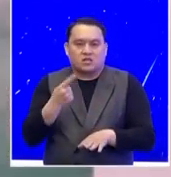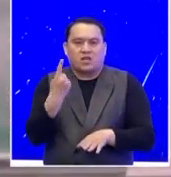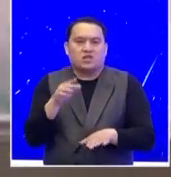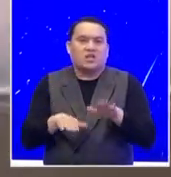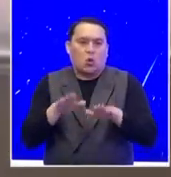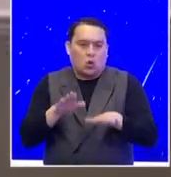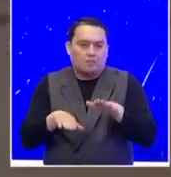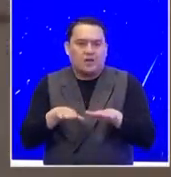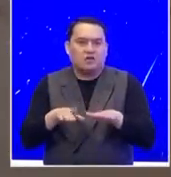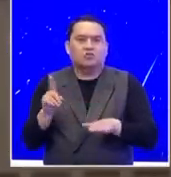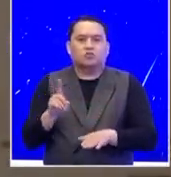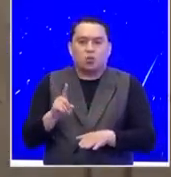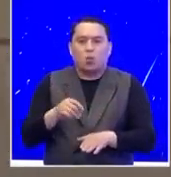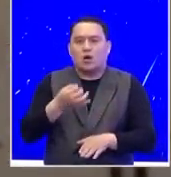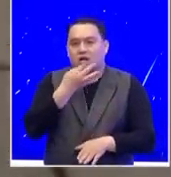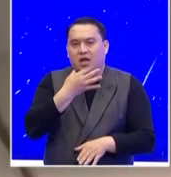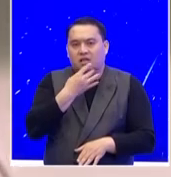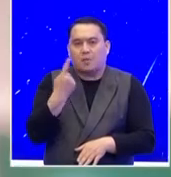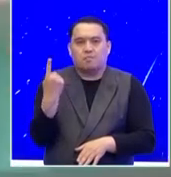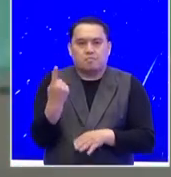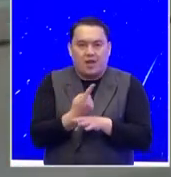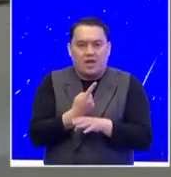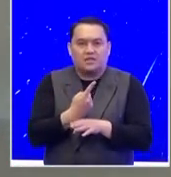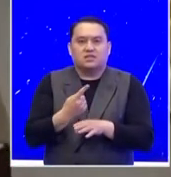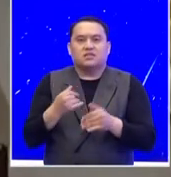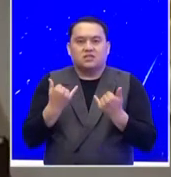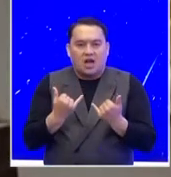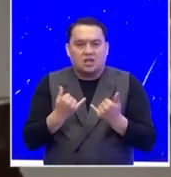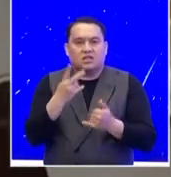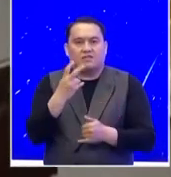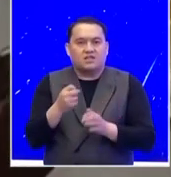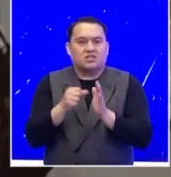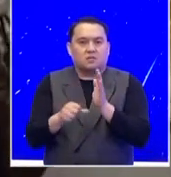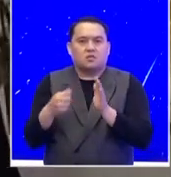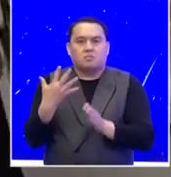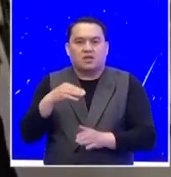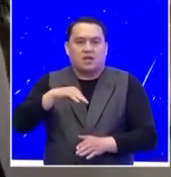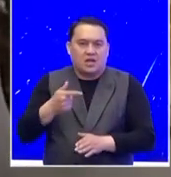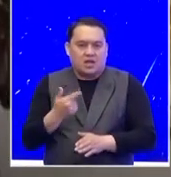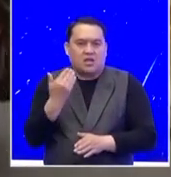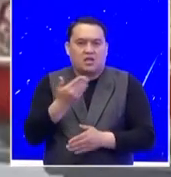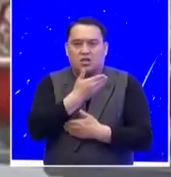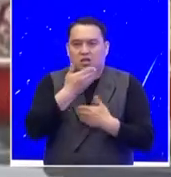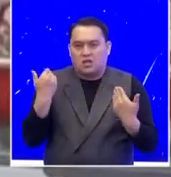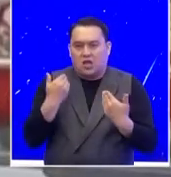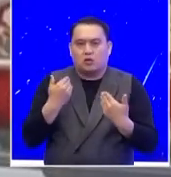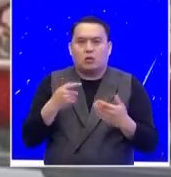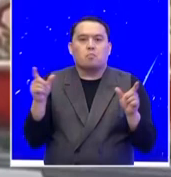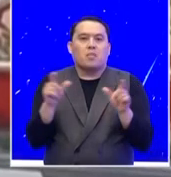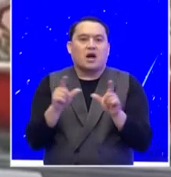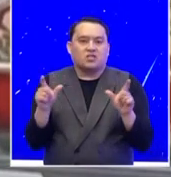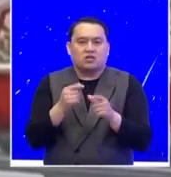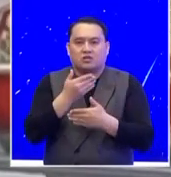кило. Что касается яиц первой категории, то и здесь по 275 тенге. Их нет даже в бюджетных